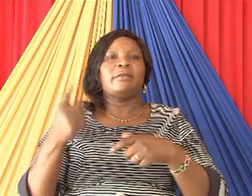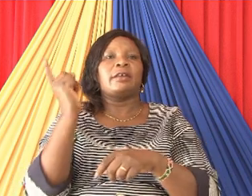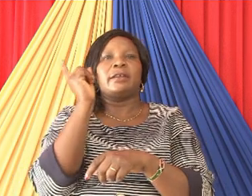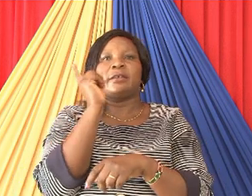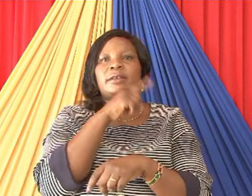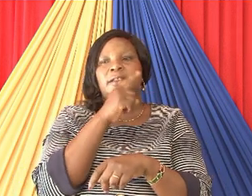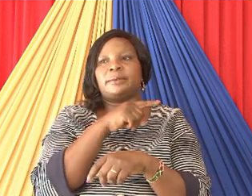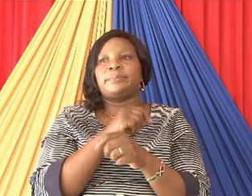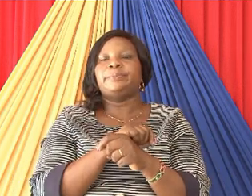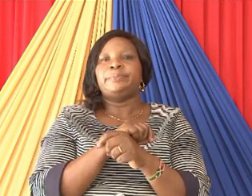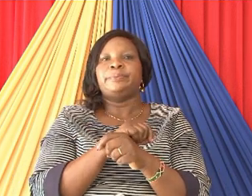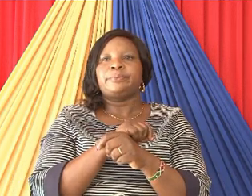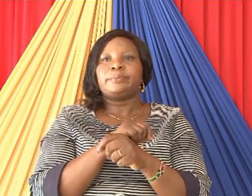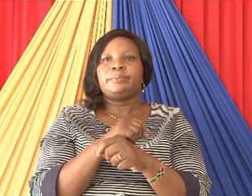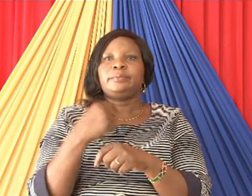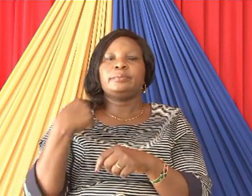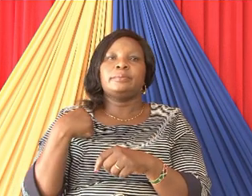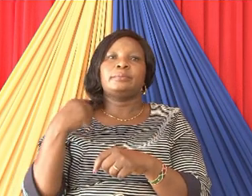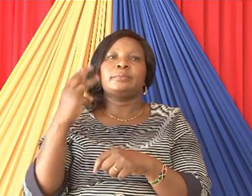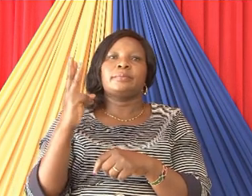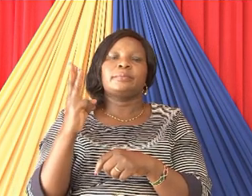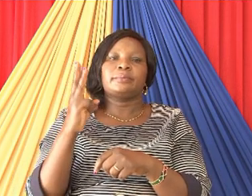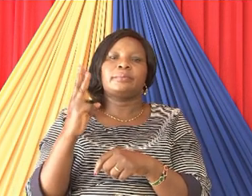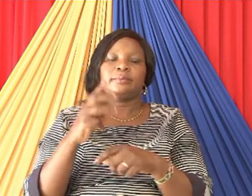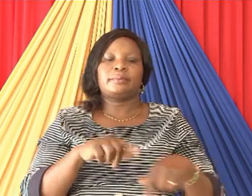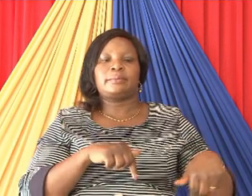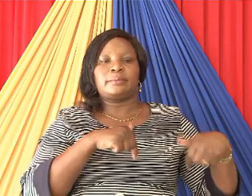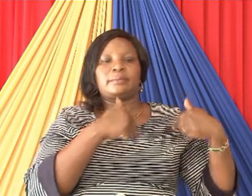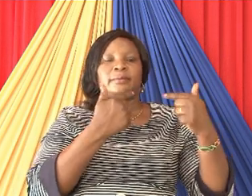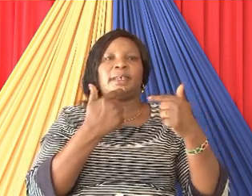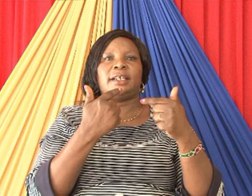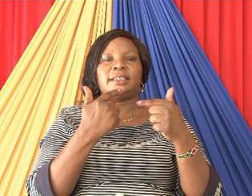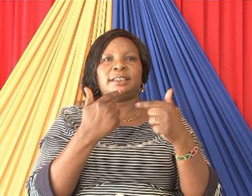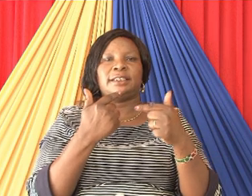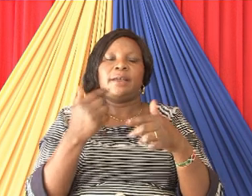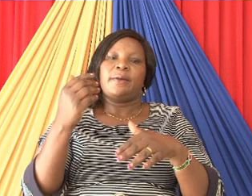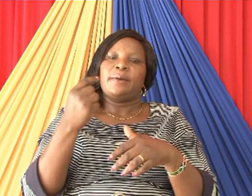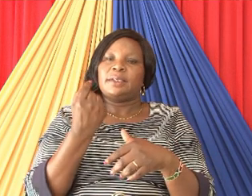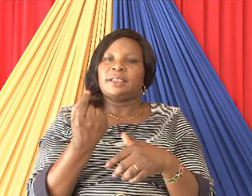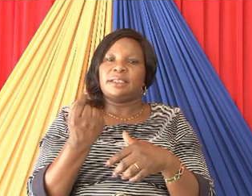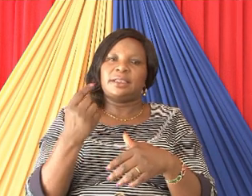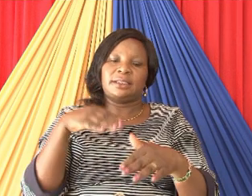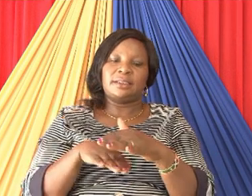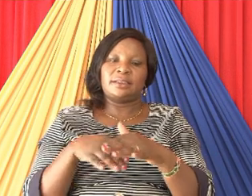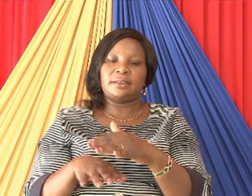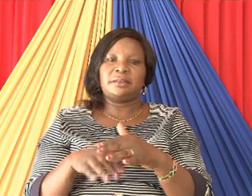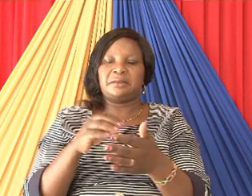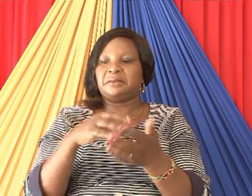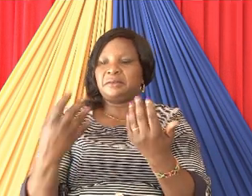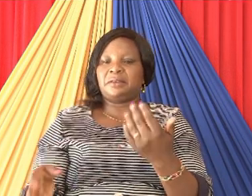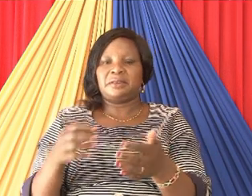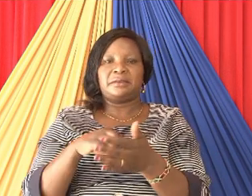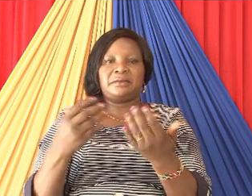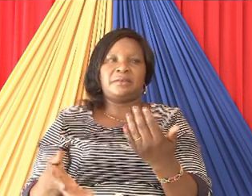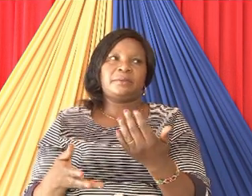Moyo wa tatu ni ambao tunaambiwa kwamba mbegu zilianguka, udongo at least hauko